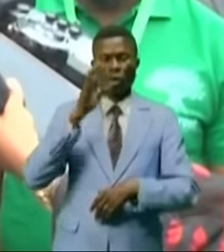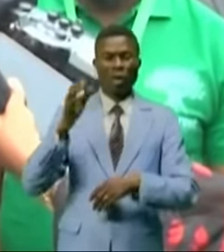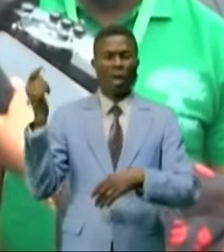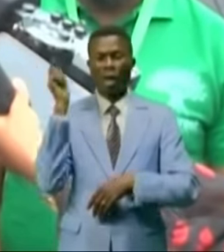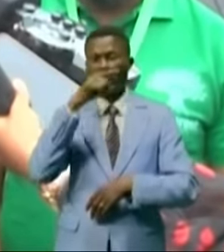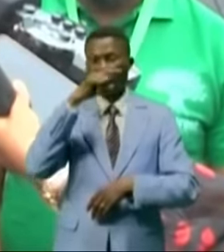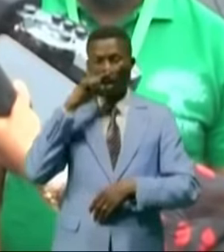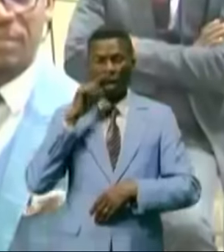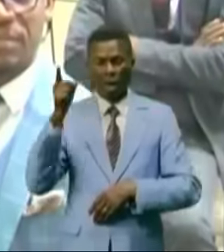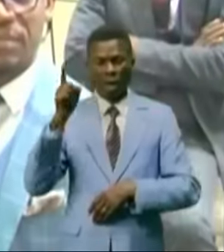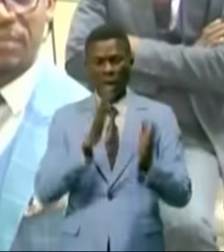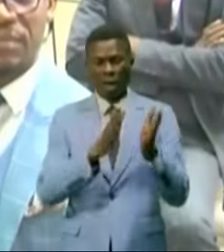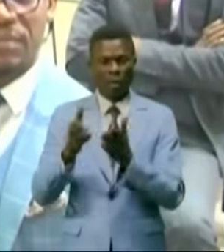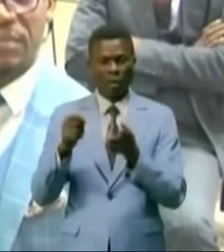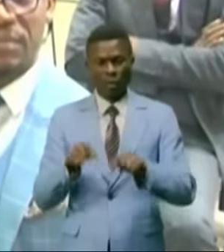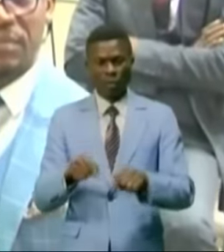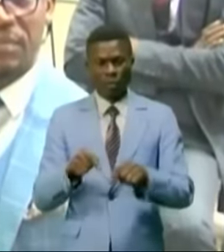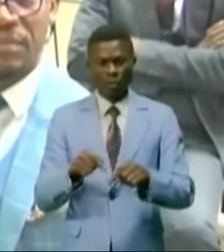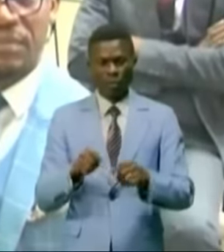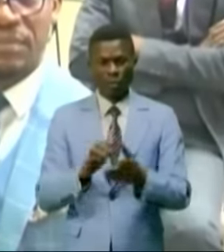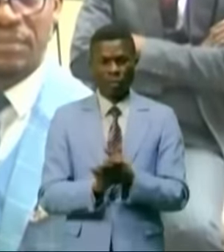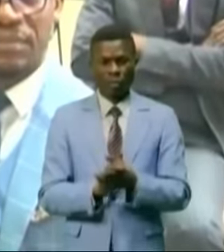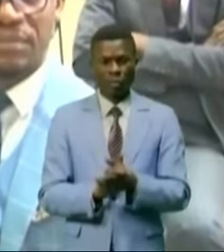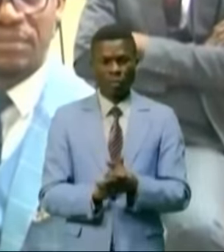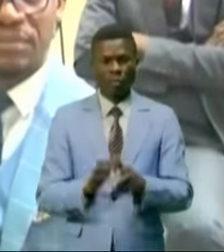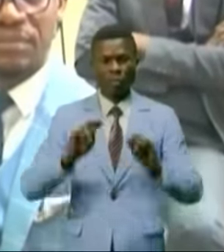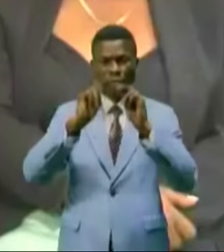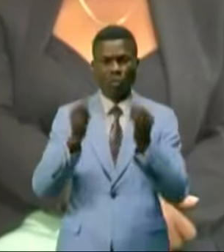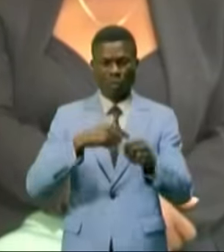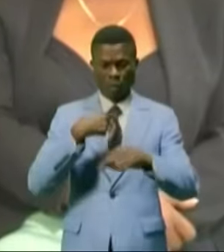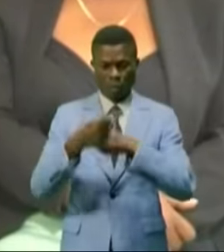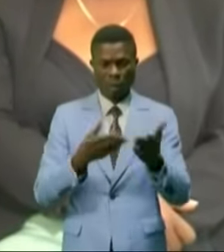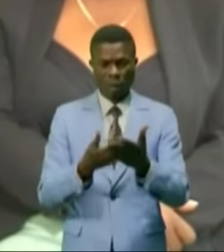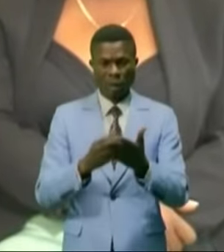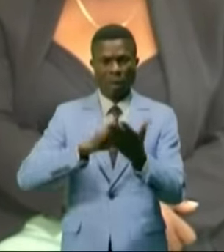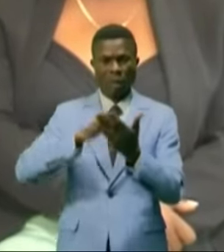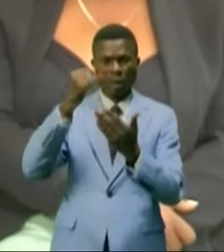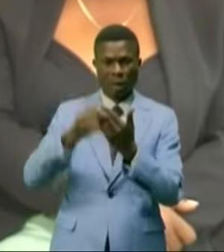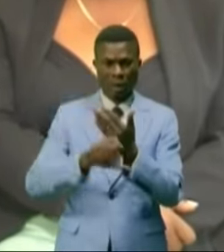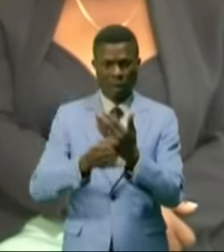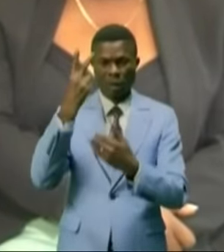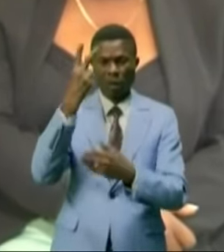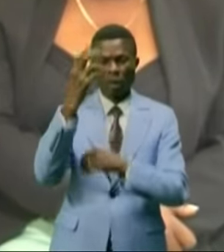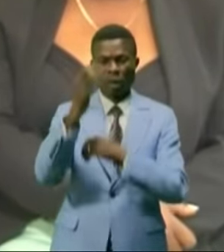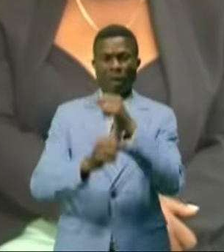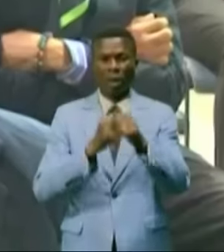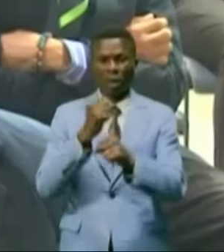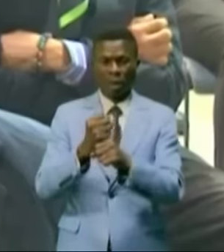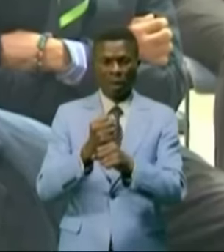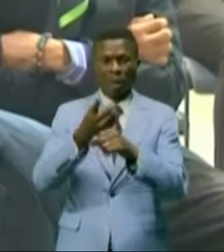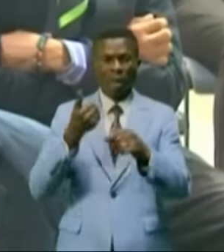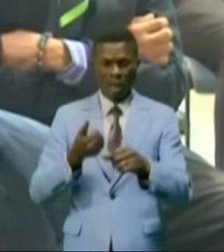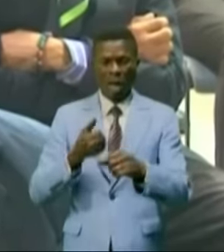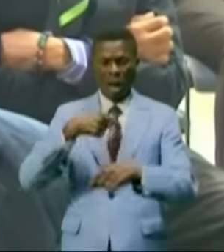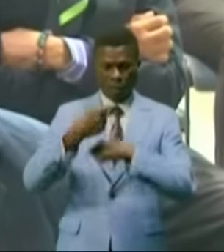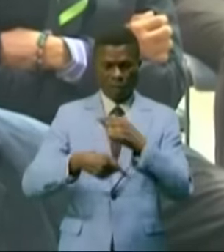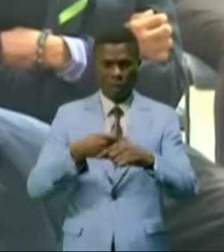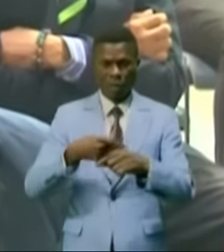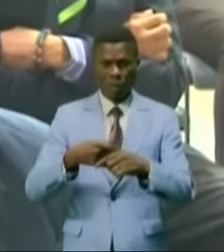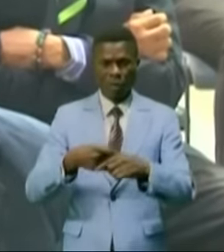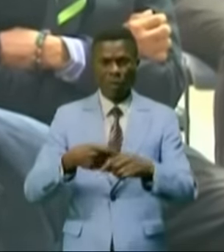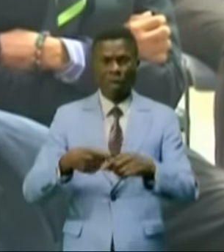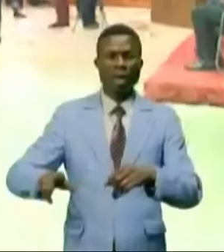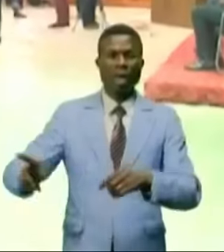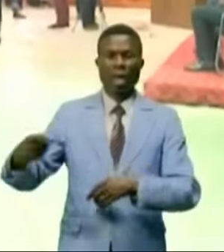en train de promouvoir. C'est la phase pilote qui démarre pour un programme de 2 ans avant son implantation dans toutes